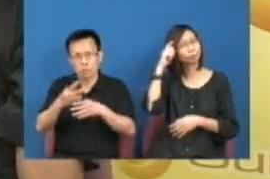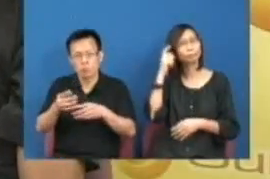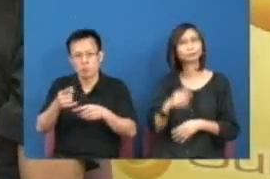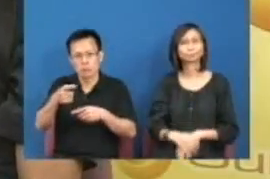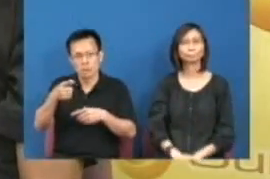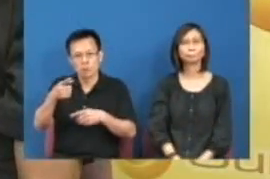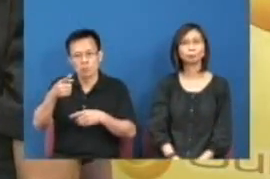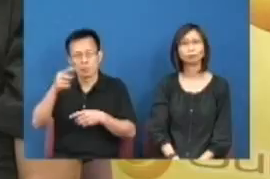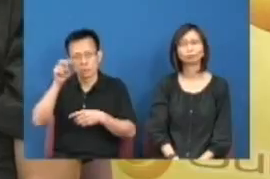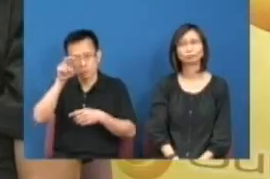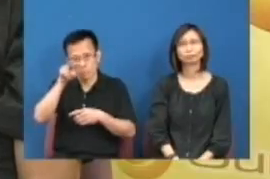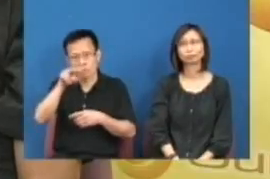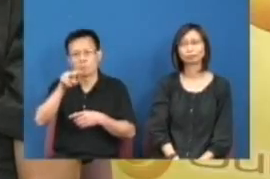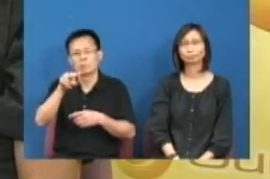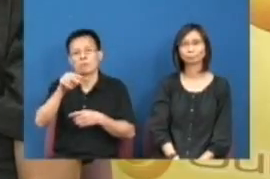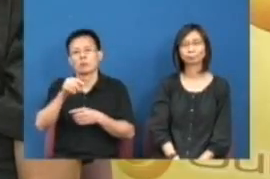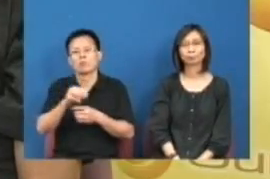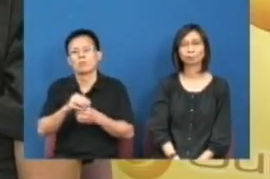到